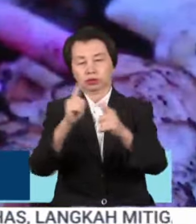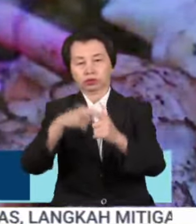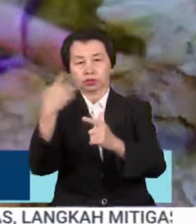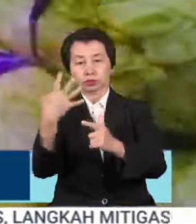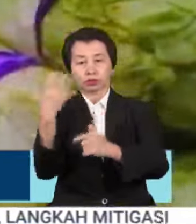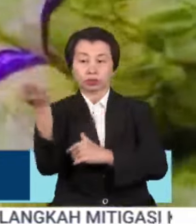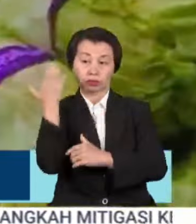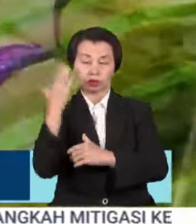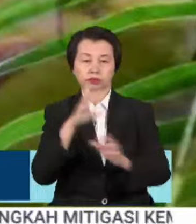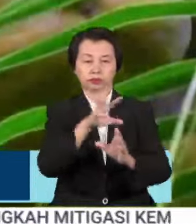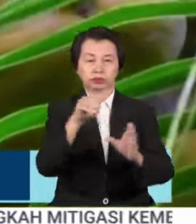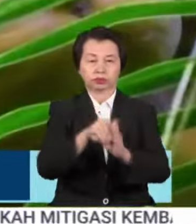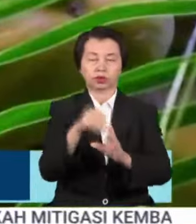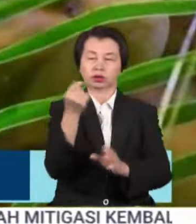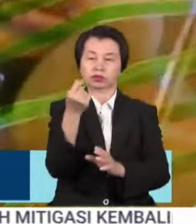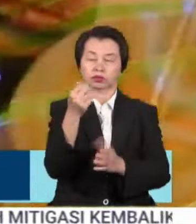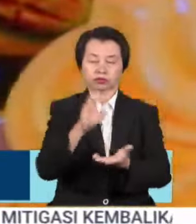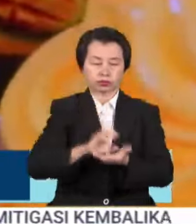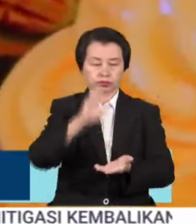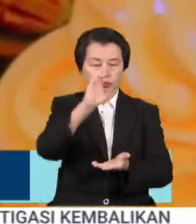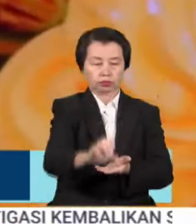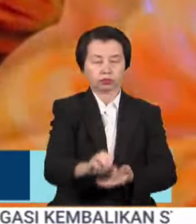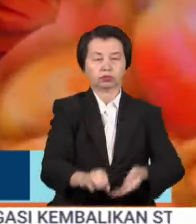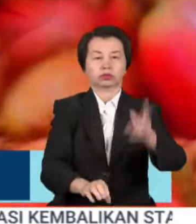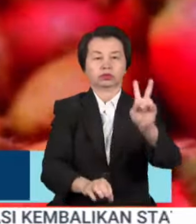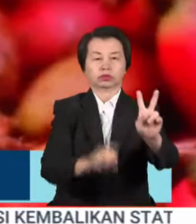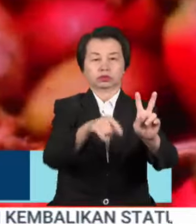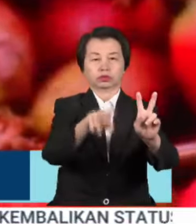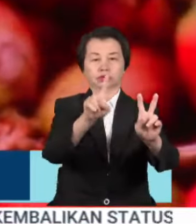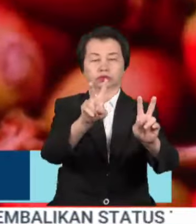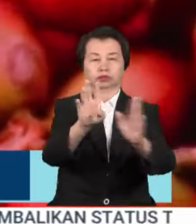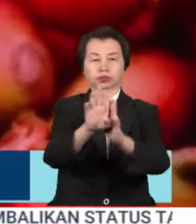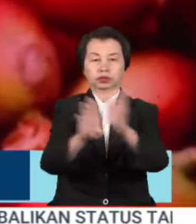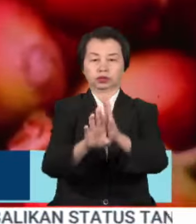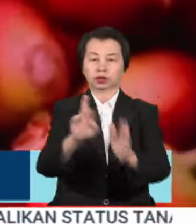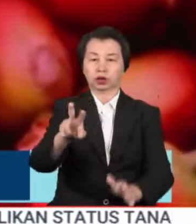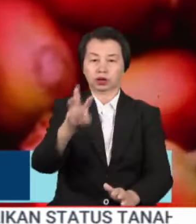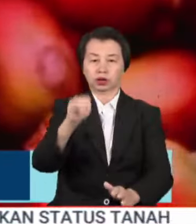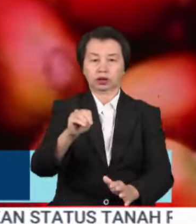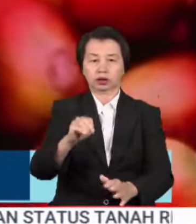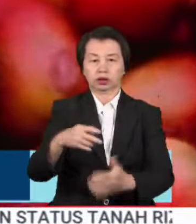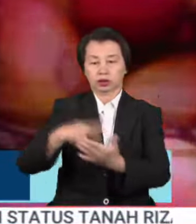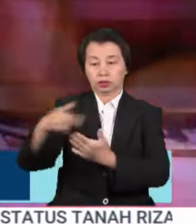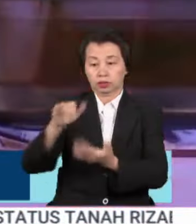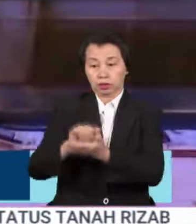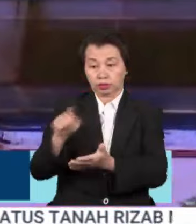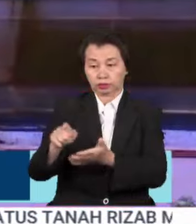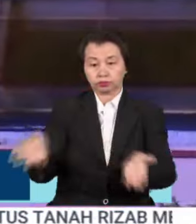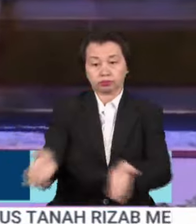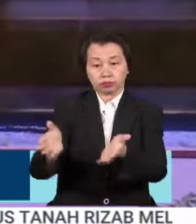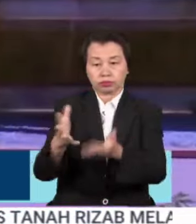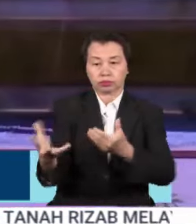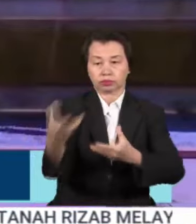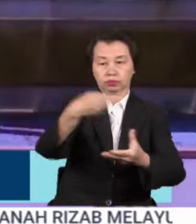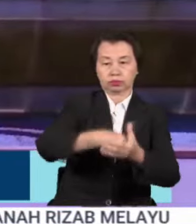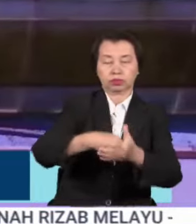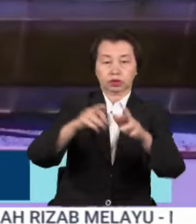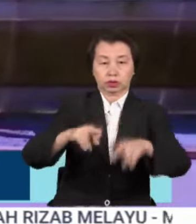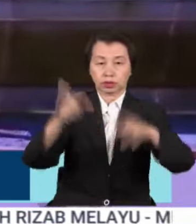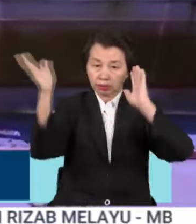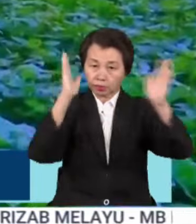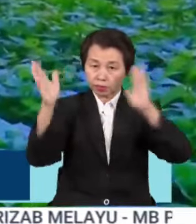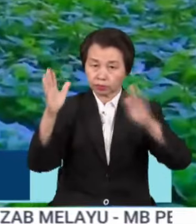lepas melibatkan nilai pelaburan sebanyak RM2.2 bilion. Inisiatif itu dapat menggalakkan penglibatan warga